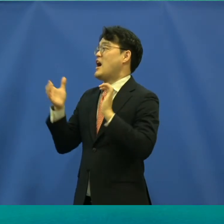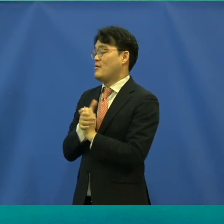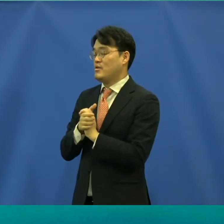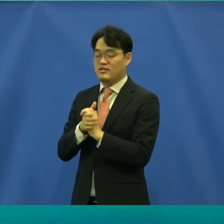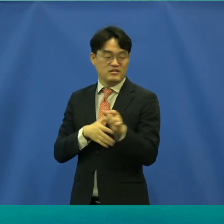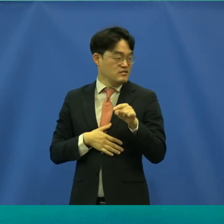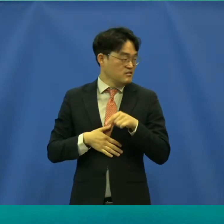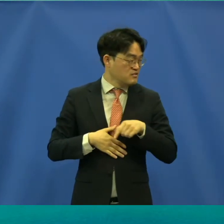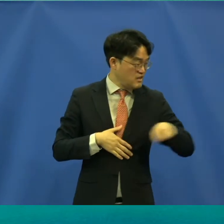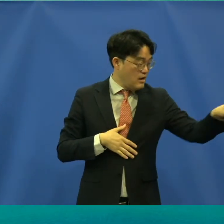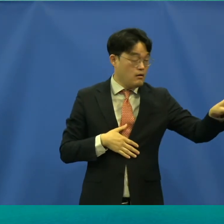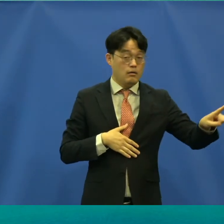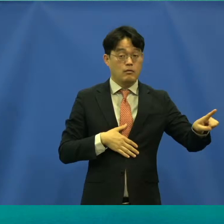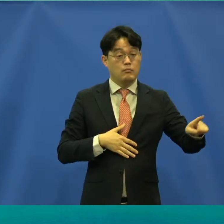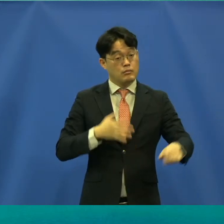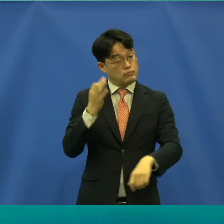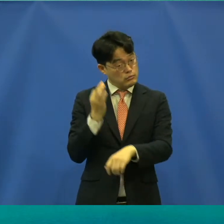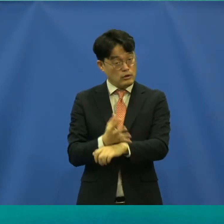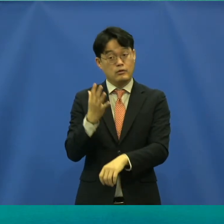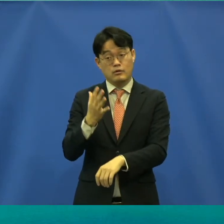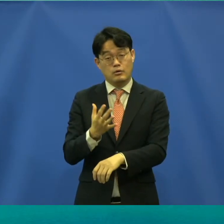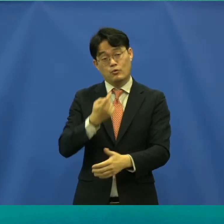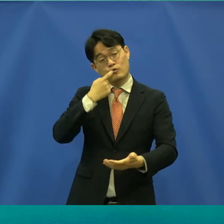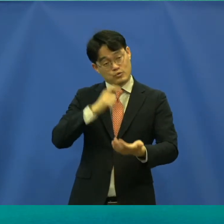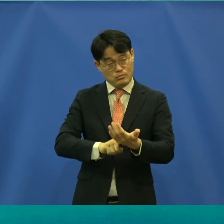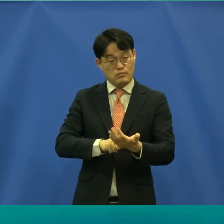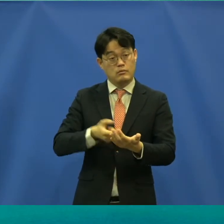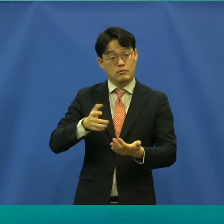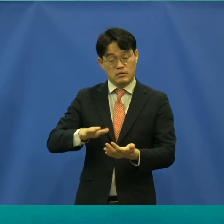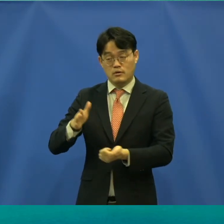불순종하는 순간 뭔가 엉켜버려요.